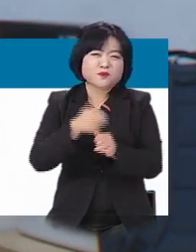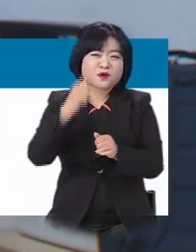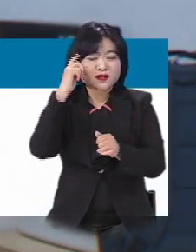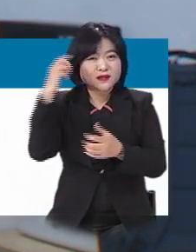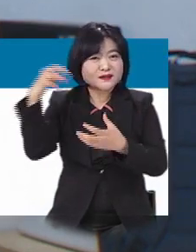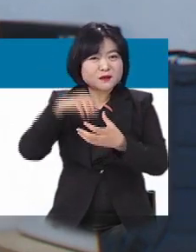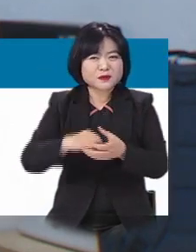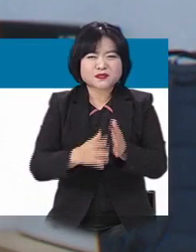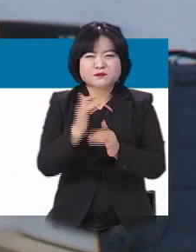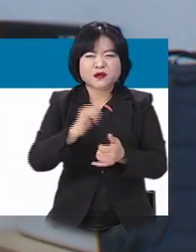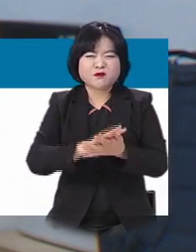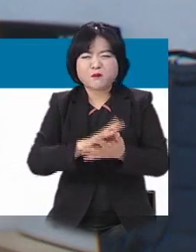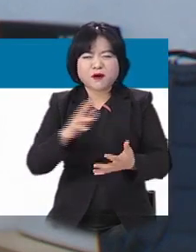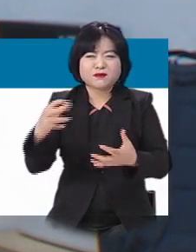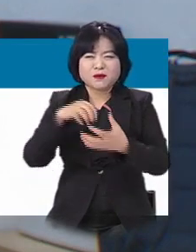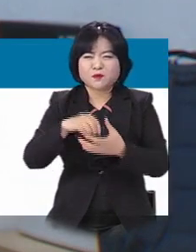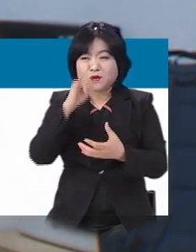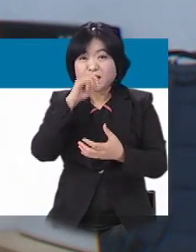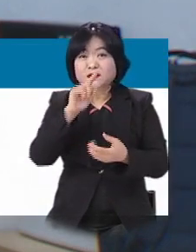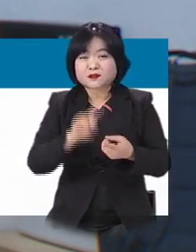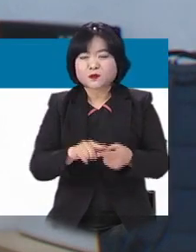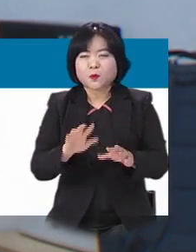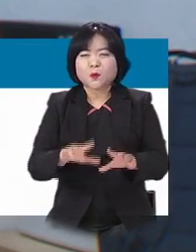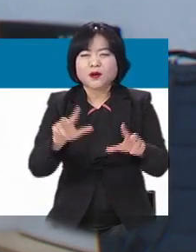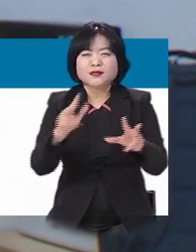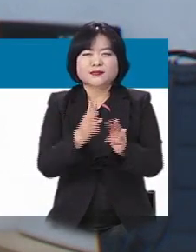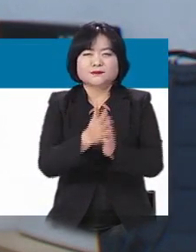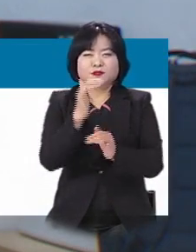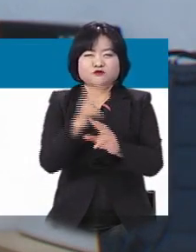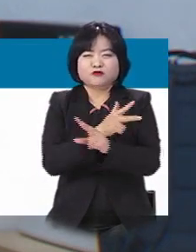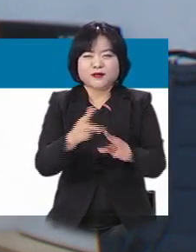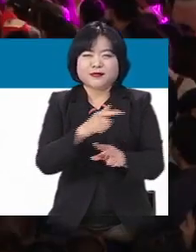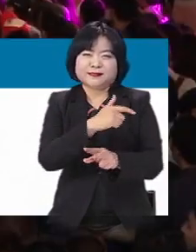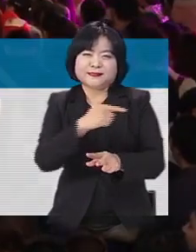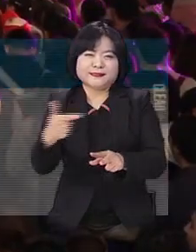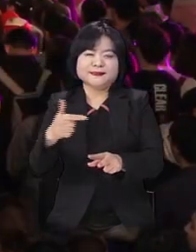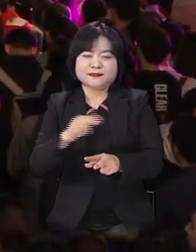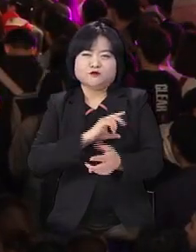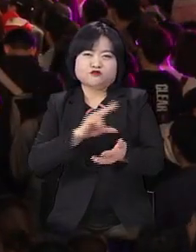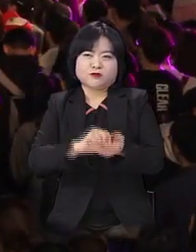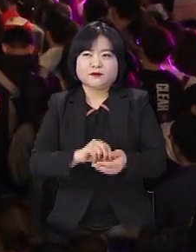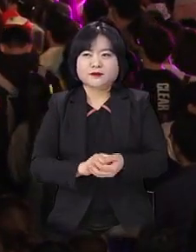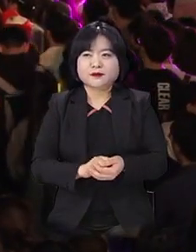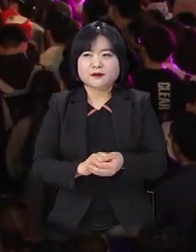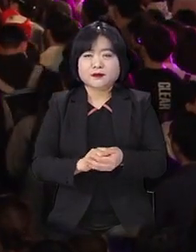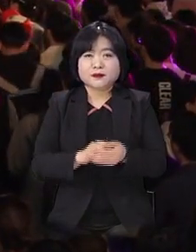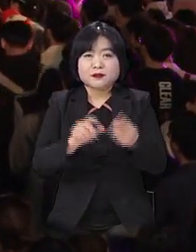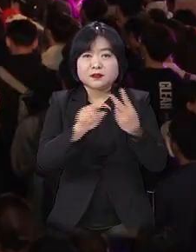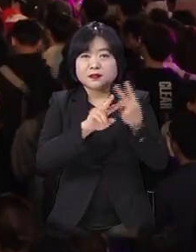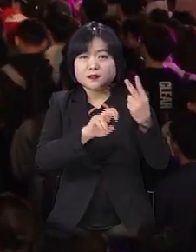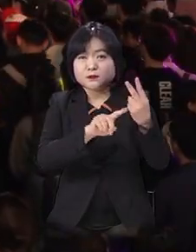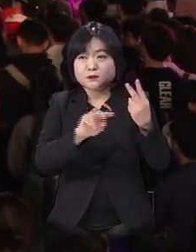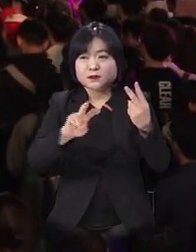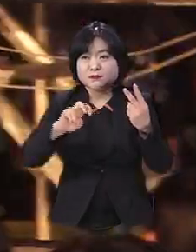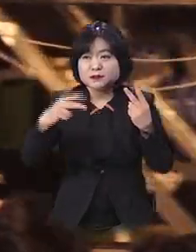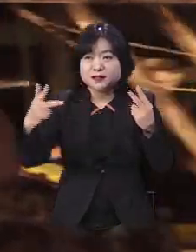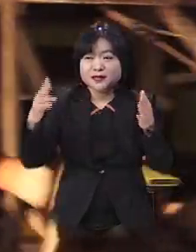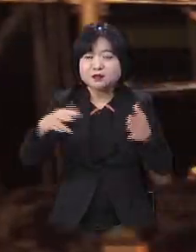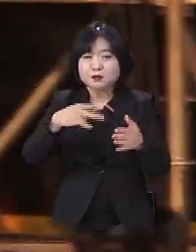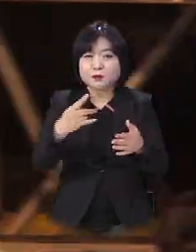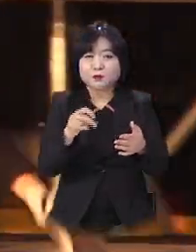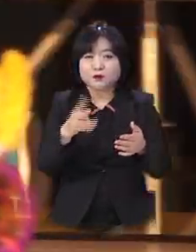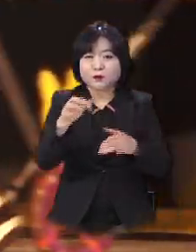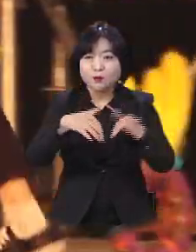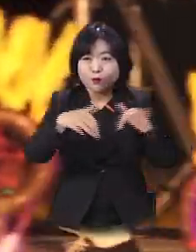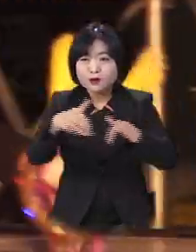시민의 열망을 담고 있다는 것이 올해 시민 주간의 가장 큰 컨셉이라고 말할 수 있겠습니다. 21일부터 27일까지